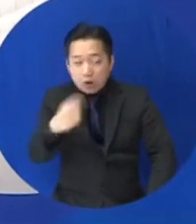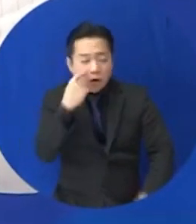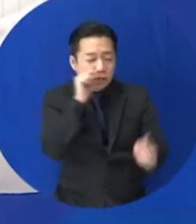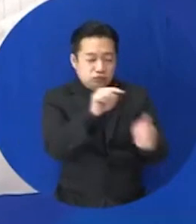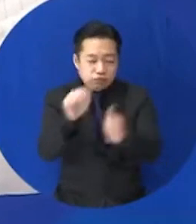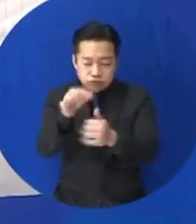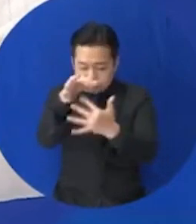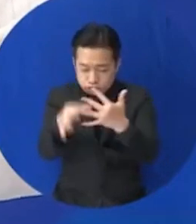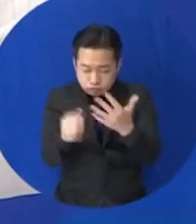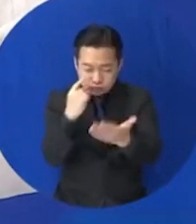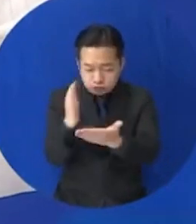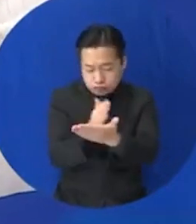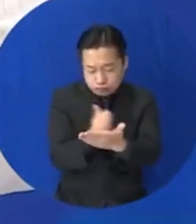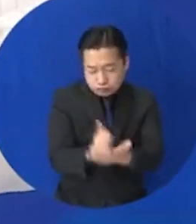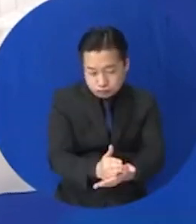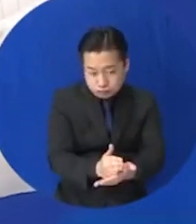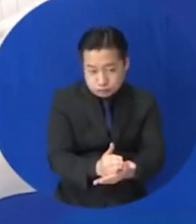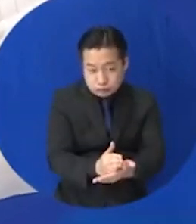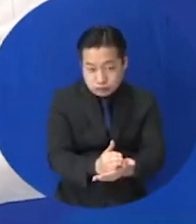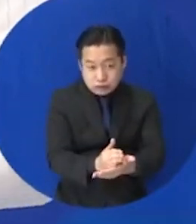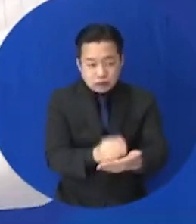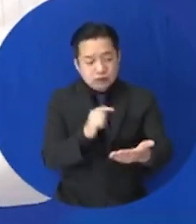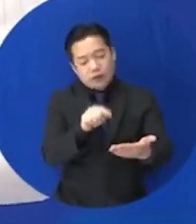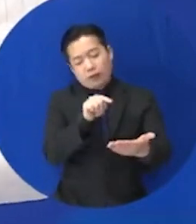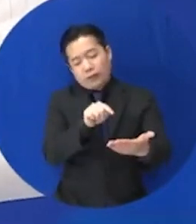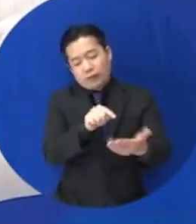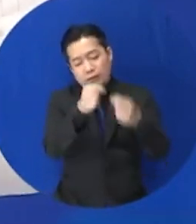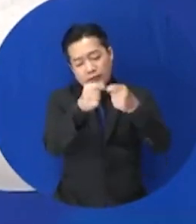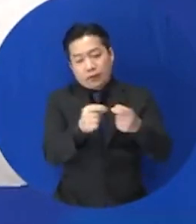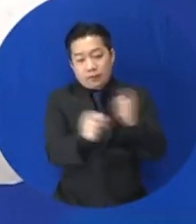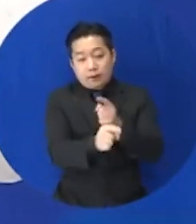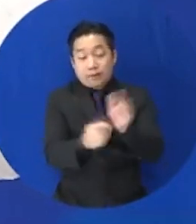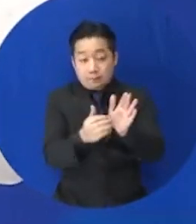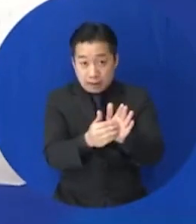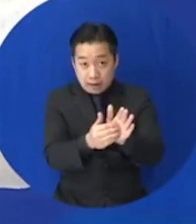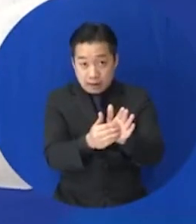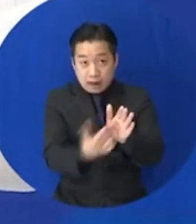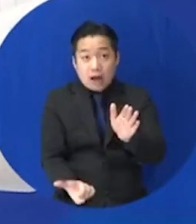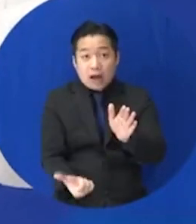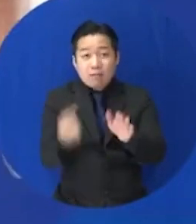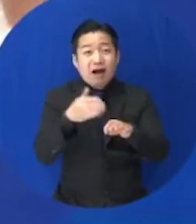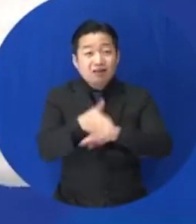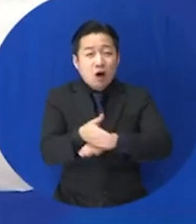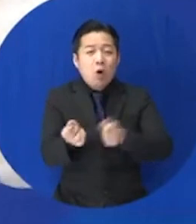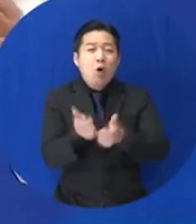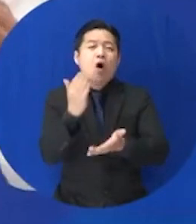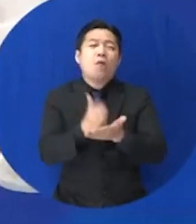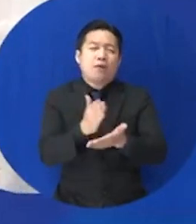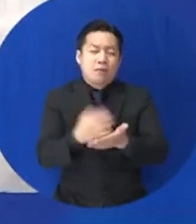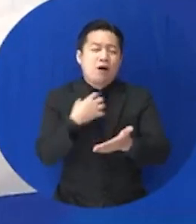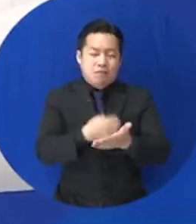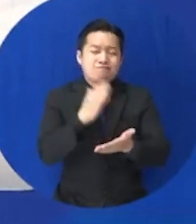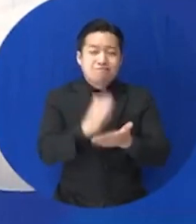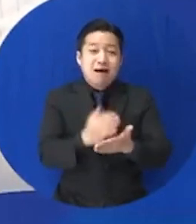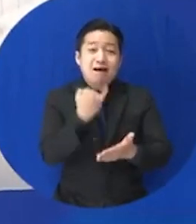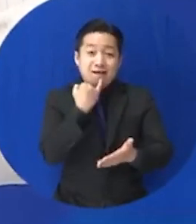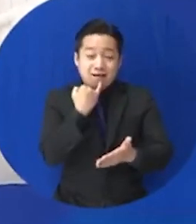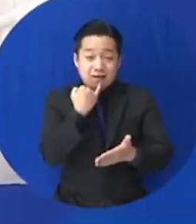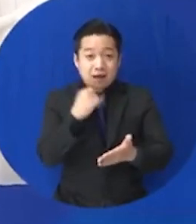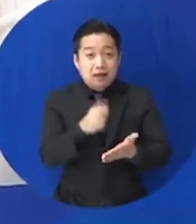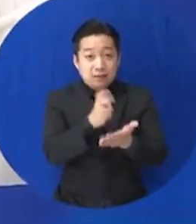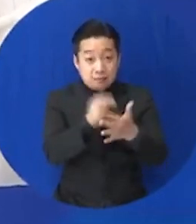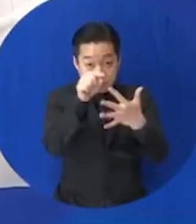제가 여러 달 동안 직접 조문 하나하나를 손을 봤는데요. 속도 조절 걱정 안 하셔도 됩니다. 그 준칙에 따라서 지금